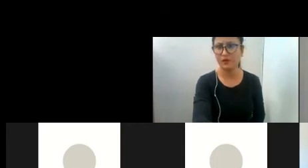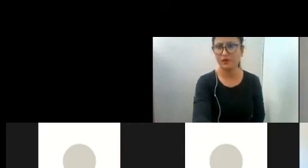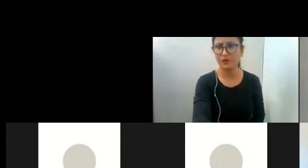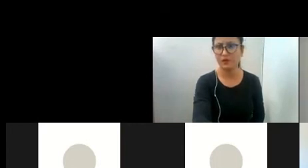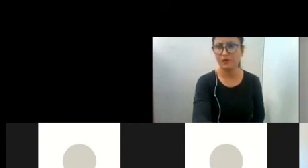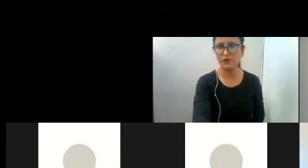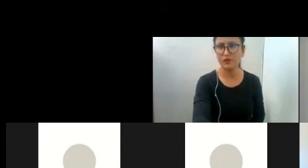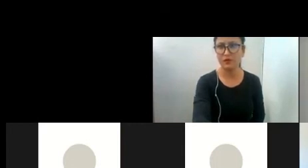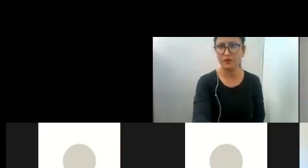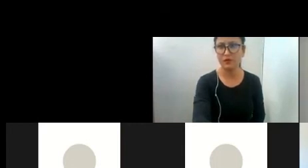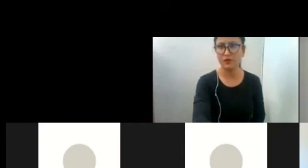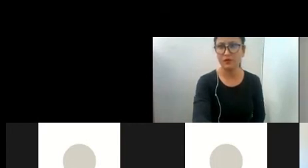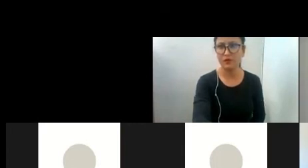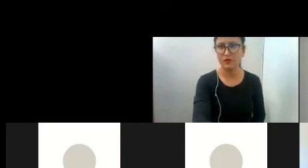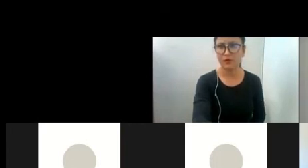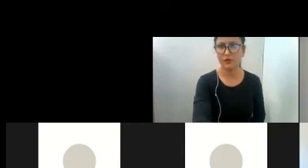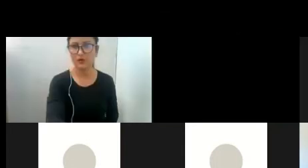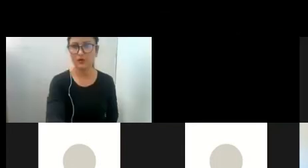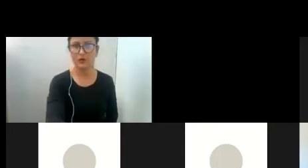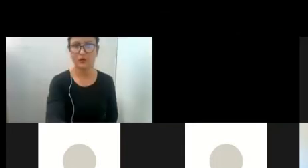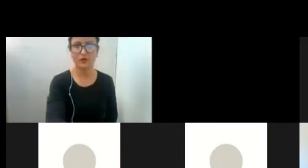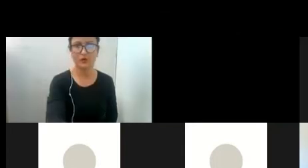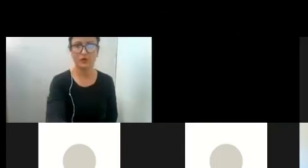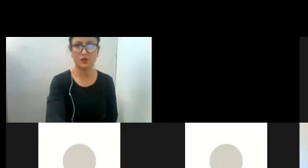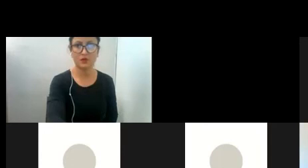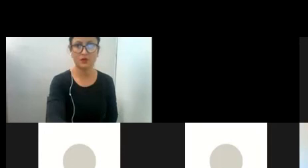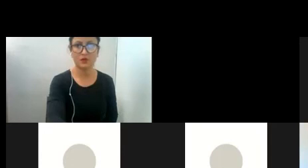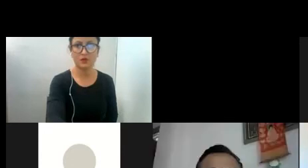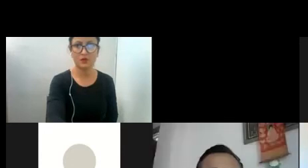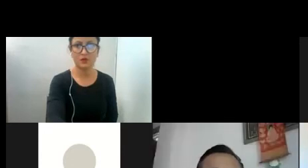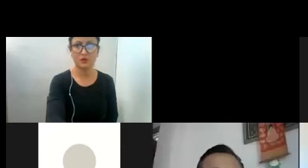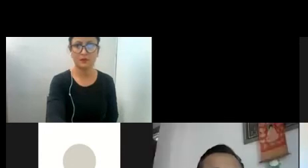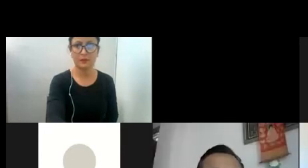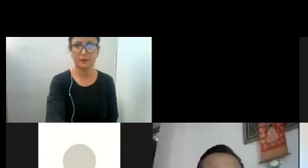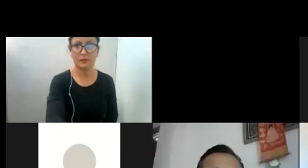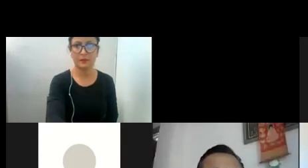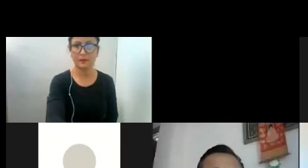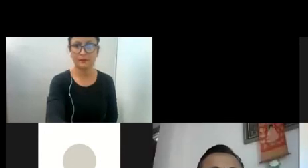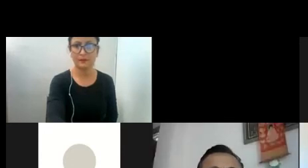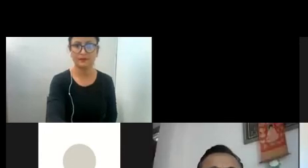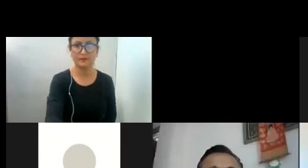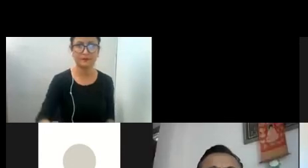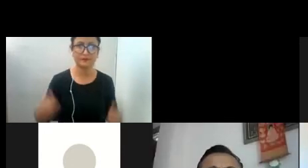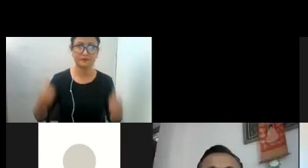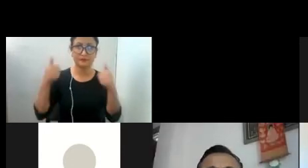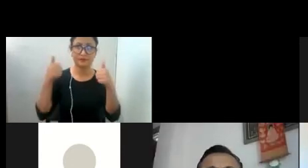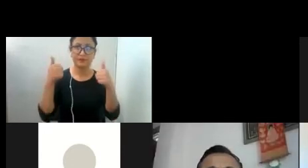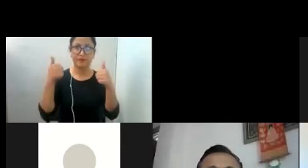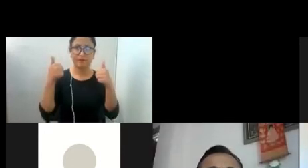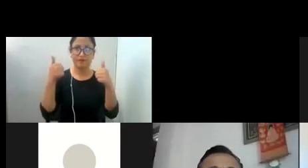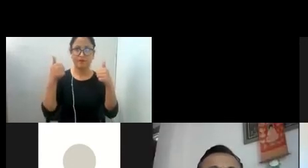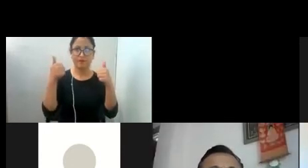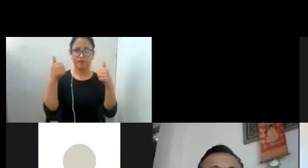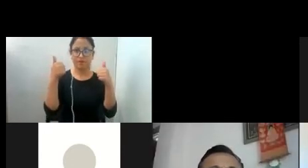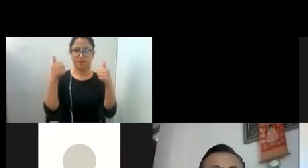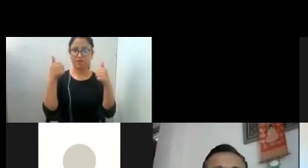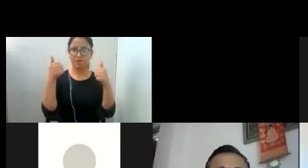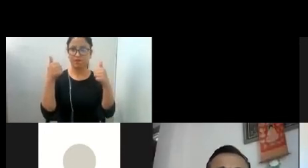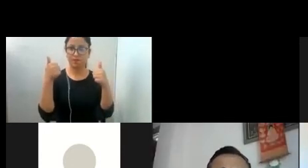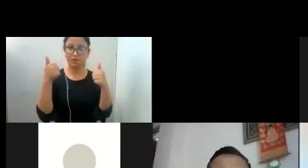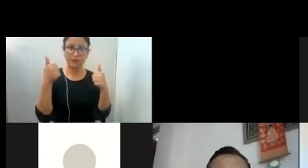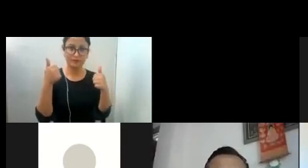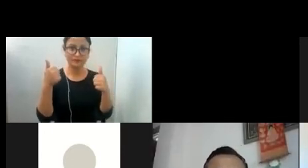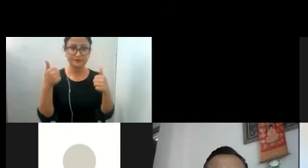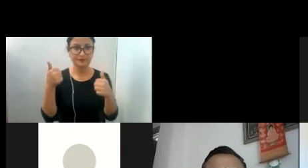अनि त्यहाँपछि मलाई आएर घरमा आएपछि मलाई सम्झाउनु भयो हजुर भन्नु ठिक छ.